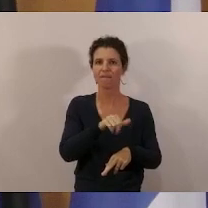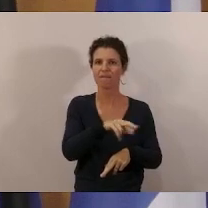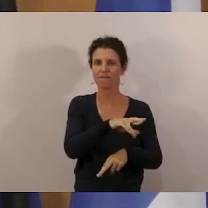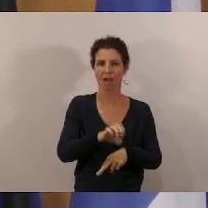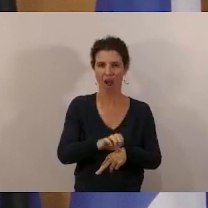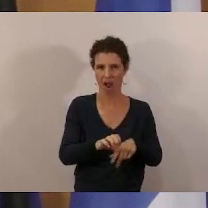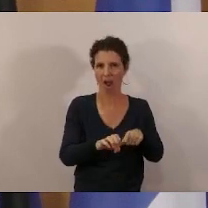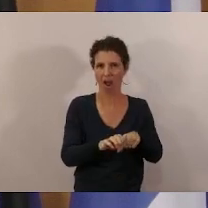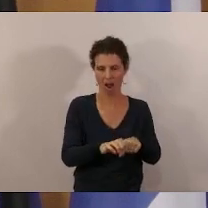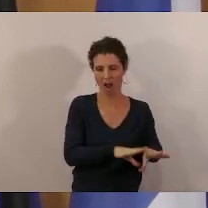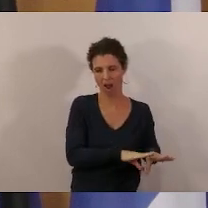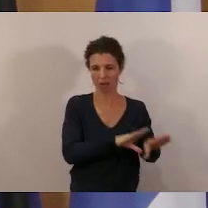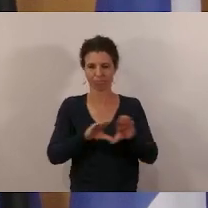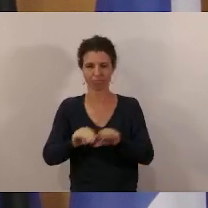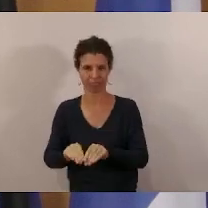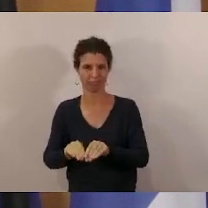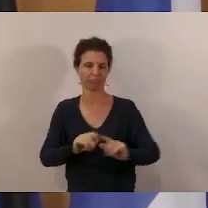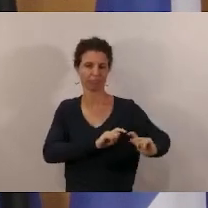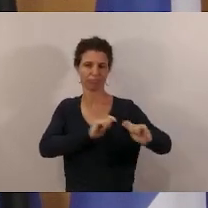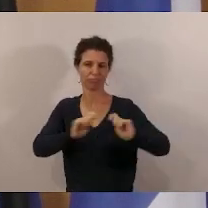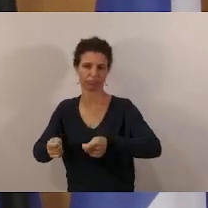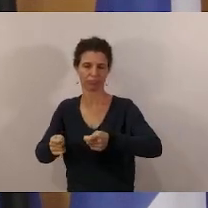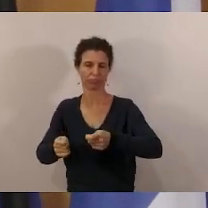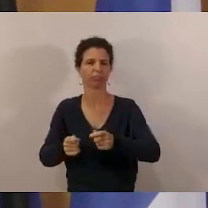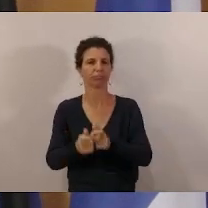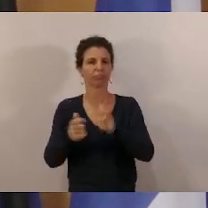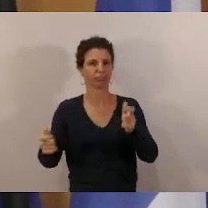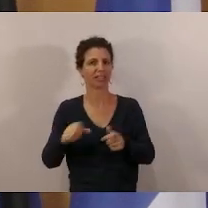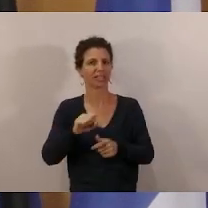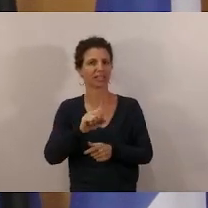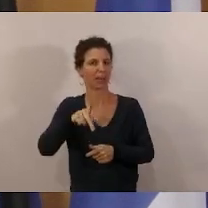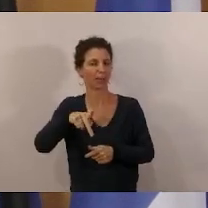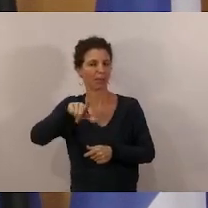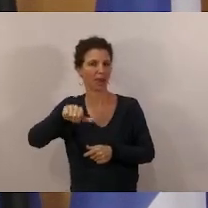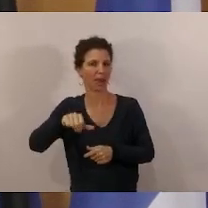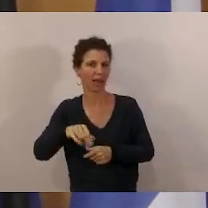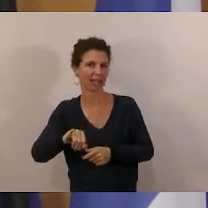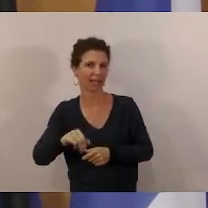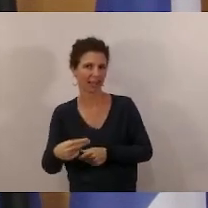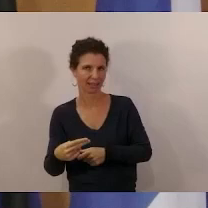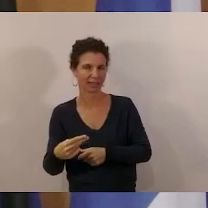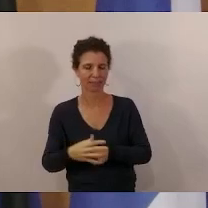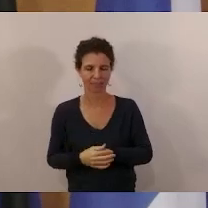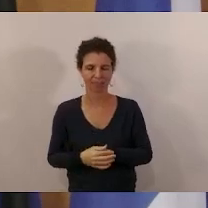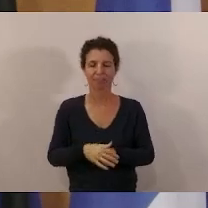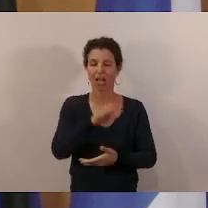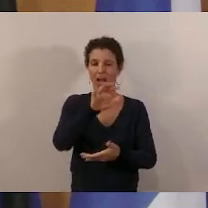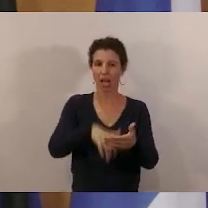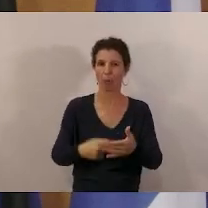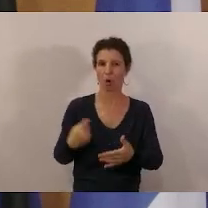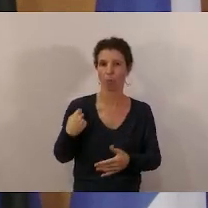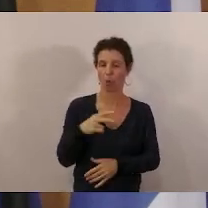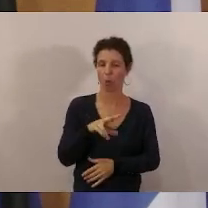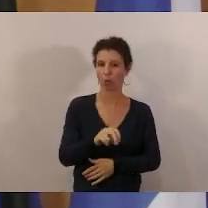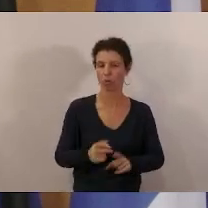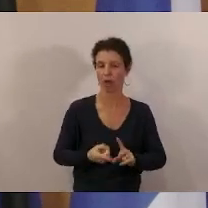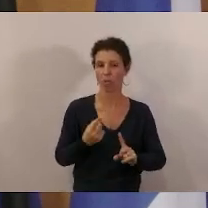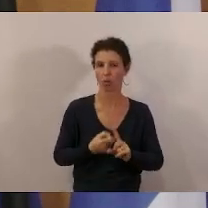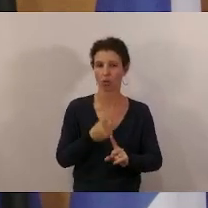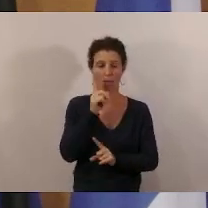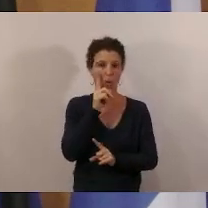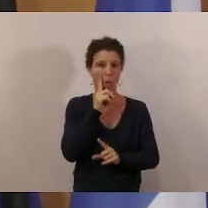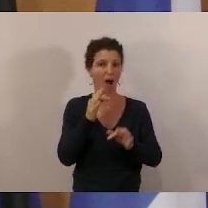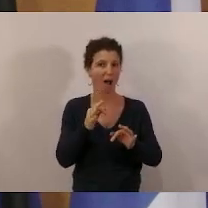parcelle à la Splaine. Et le rapport numéro 30 est important puisque ça concerne la